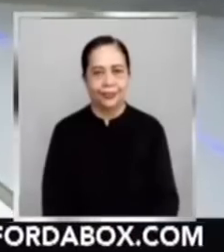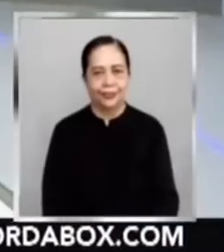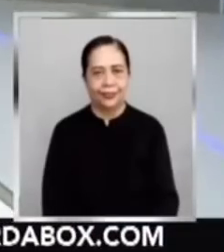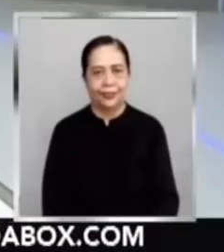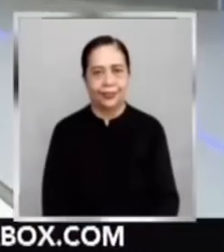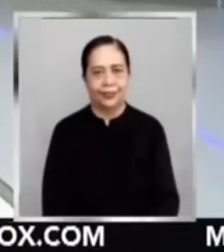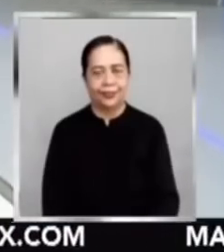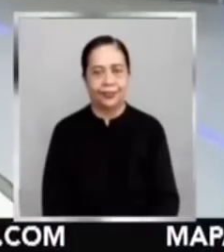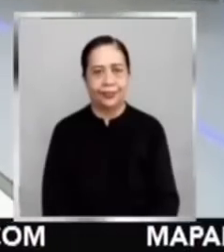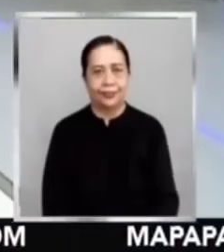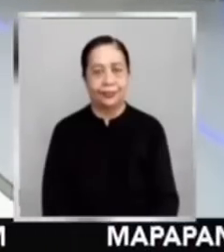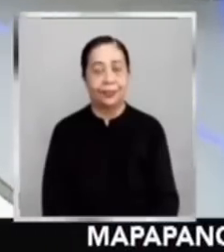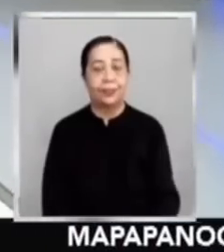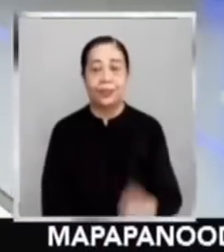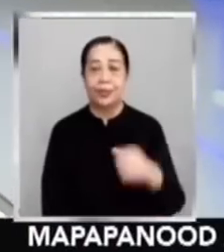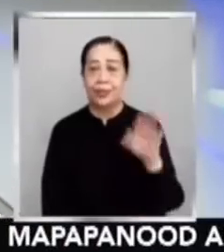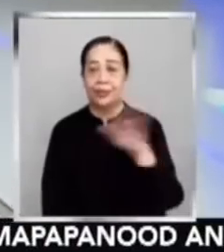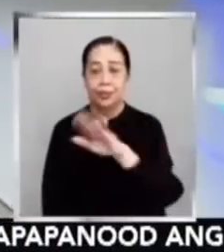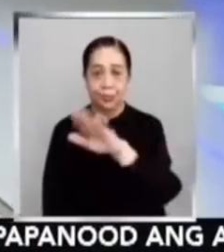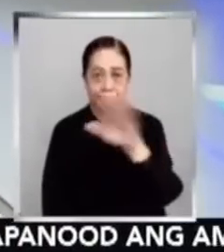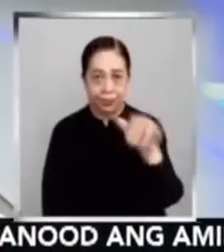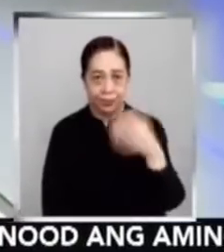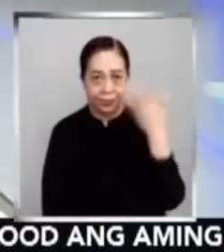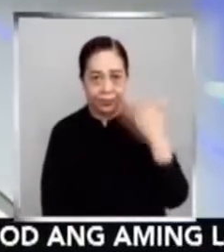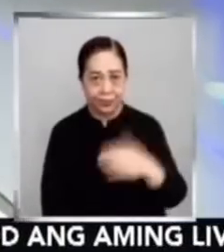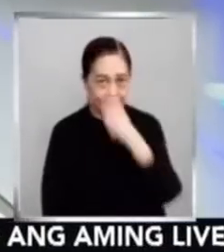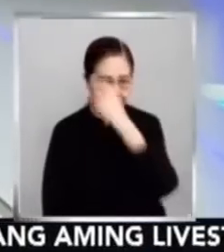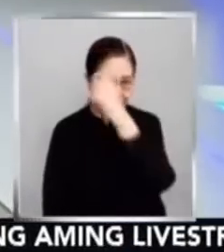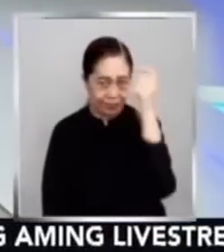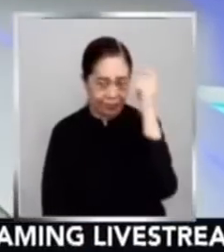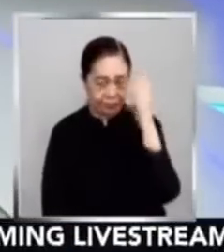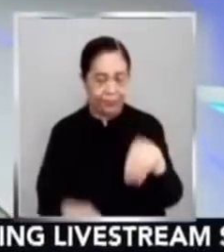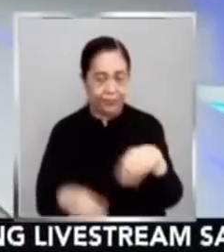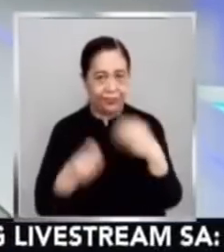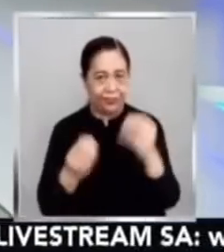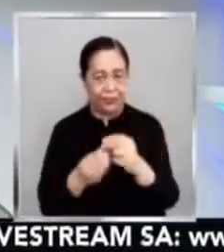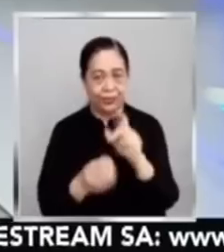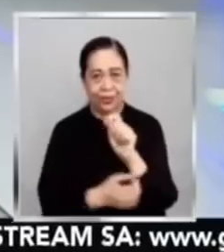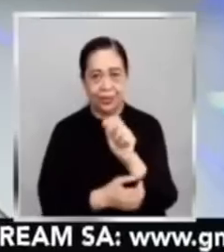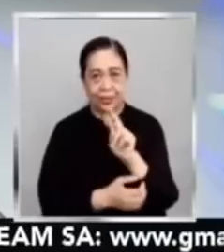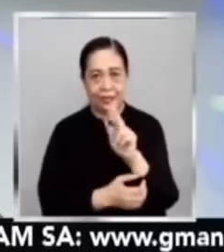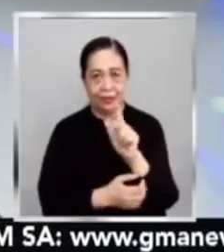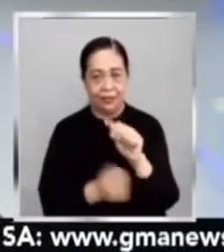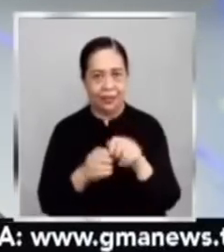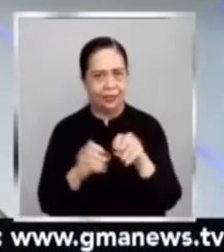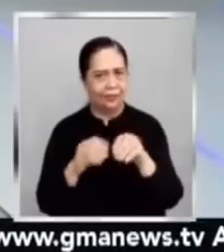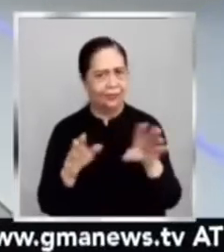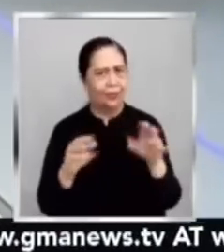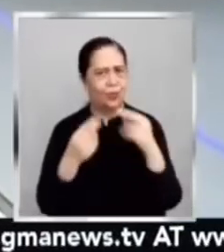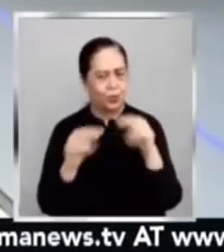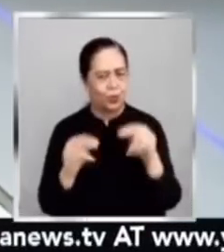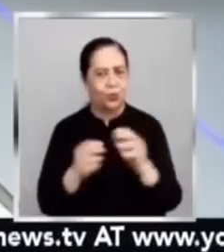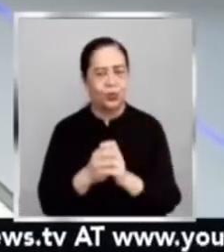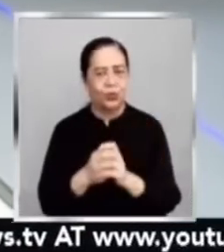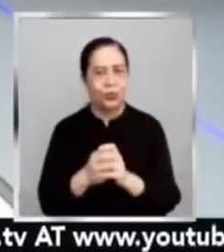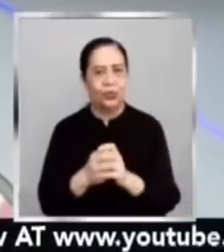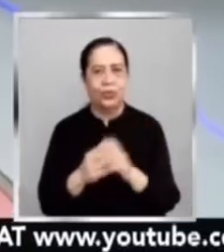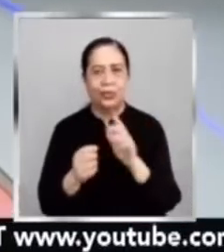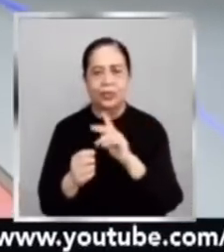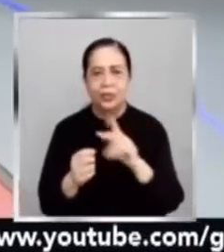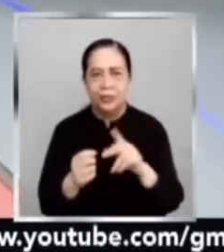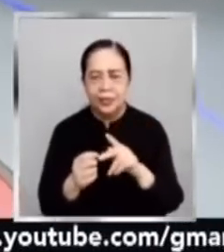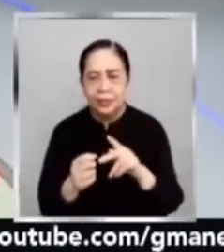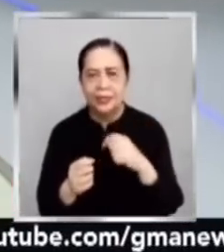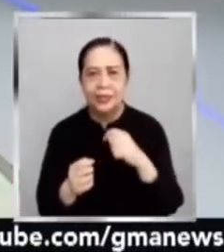Magandang hapon mga kapuso. Ako po ang inyong Kuya Kim na magbibigay sa inyo ng trivia sa likod ng mga trending na balita. Kilo-kilo mga pinatuyong seahorse